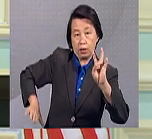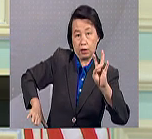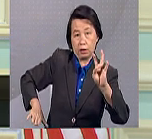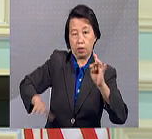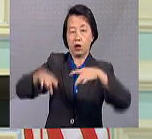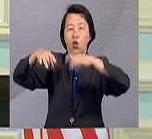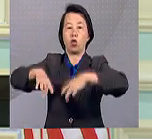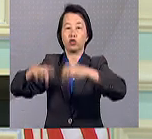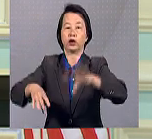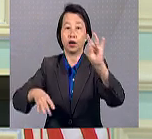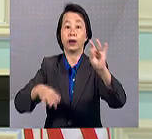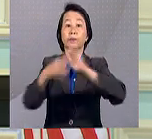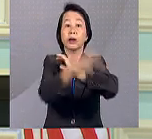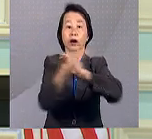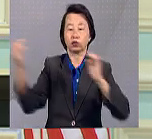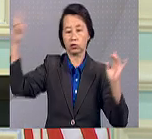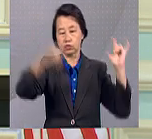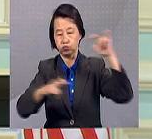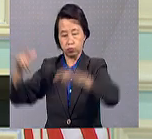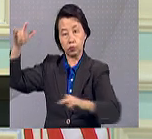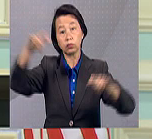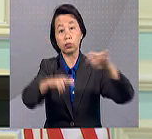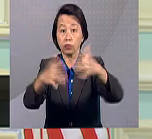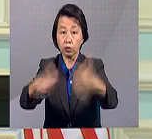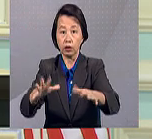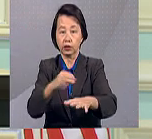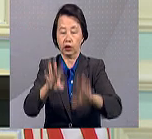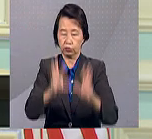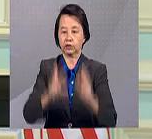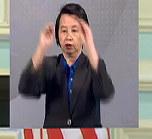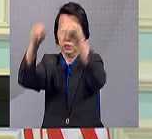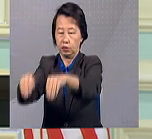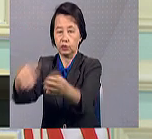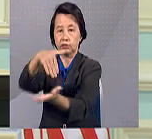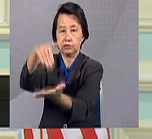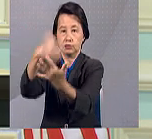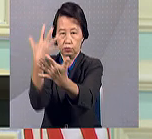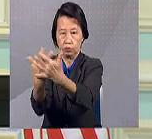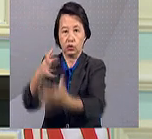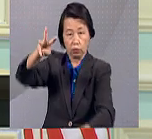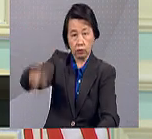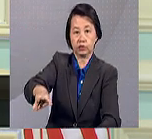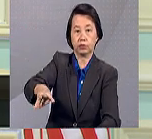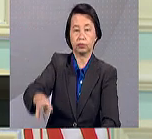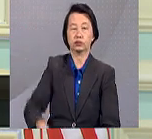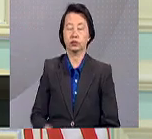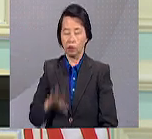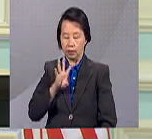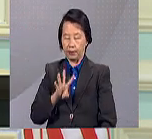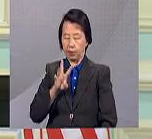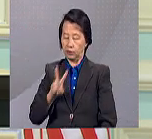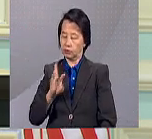serta Australia dan menjalani kuarantin wajib. Seramai